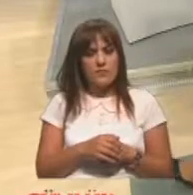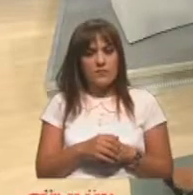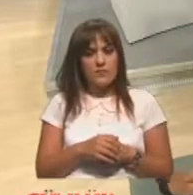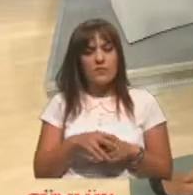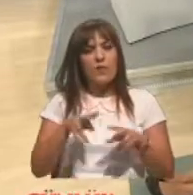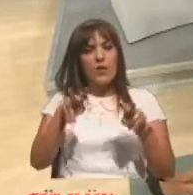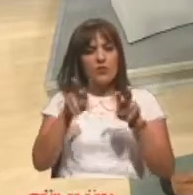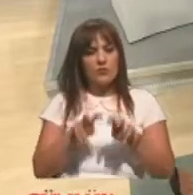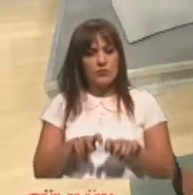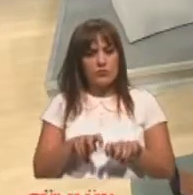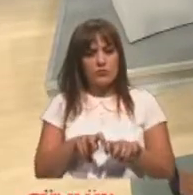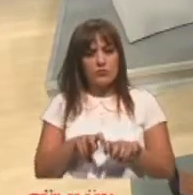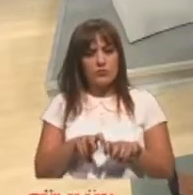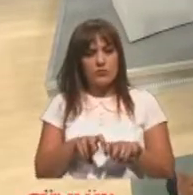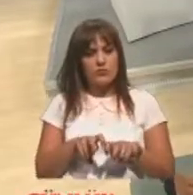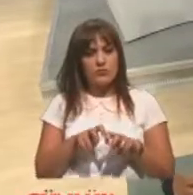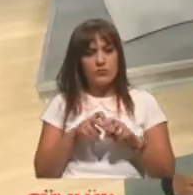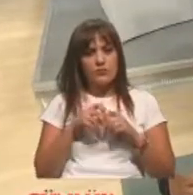Oturdum.